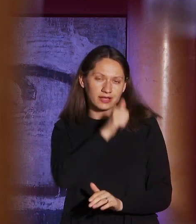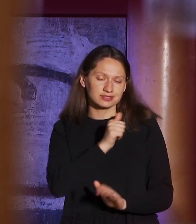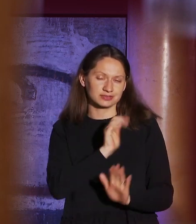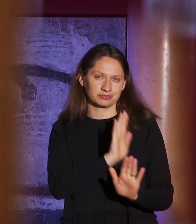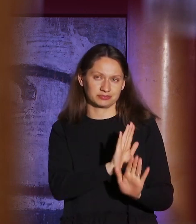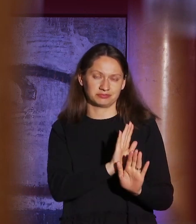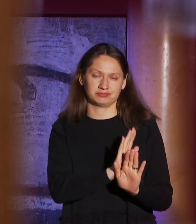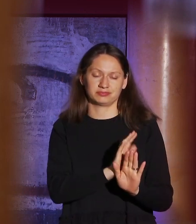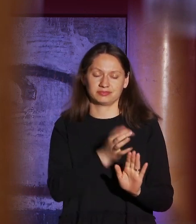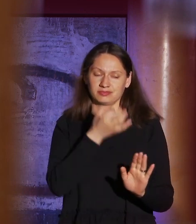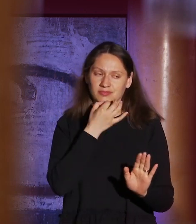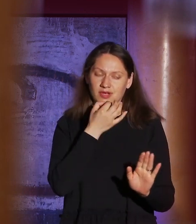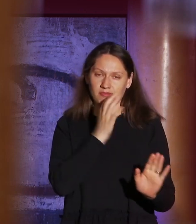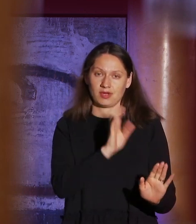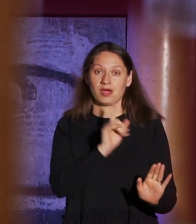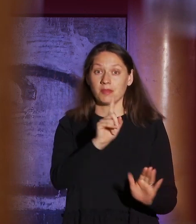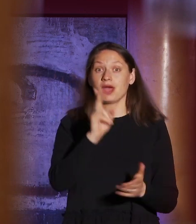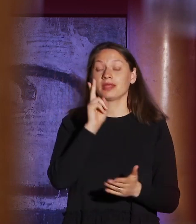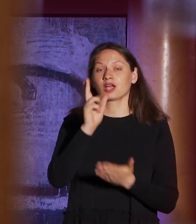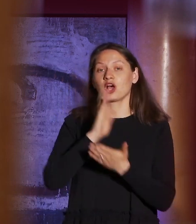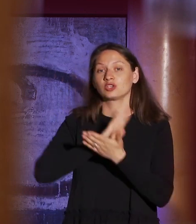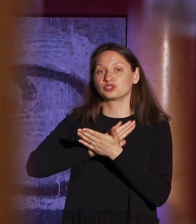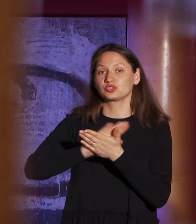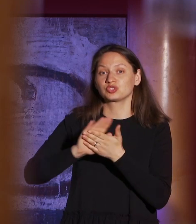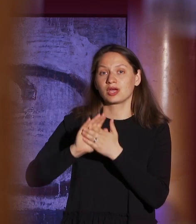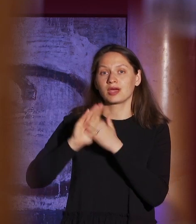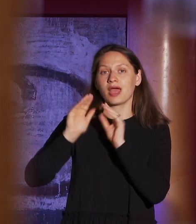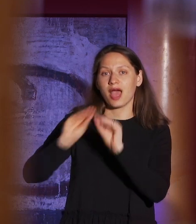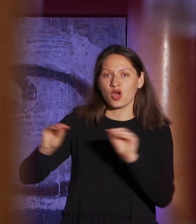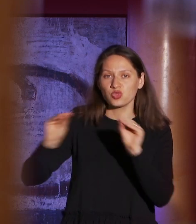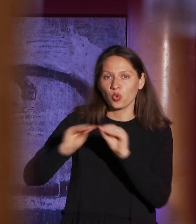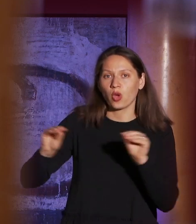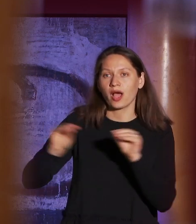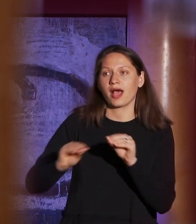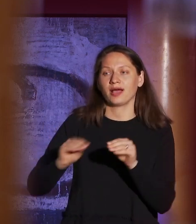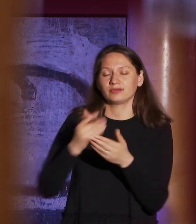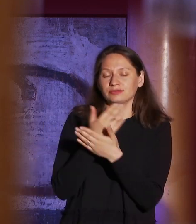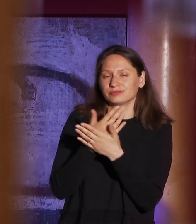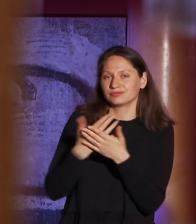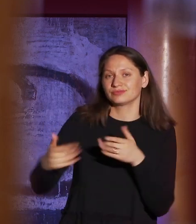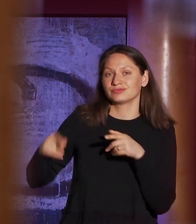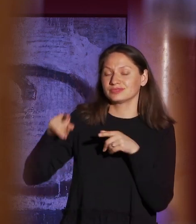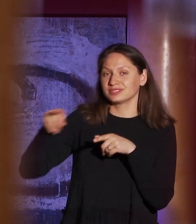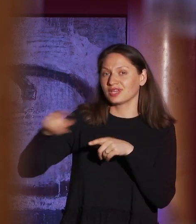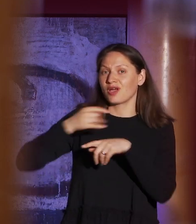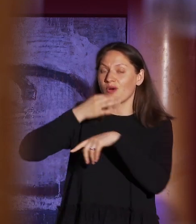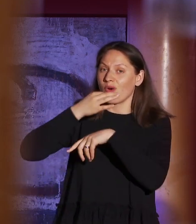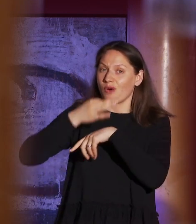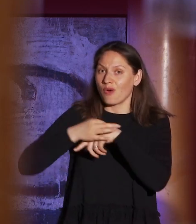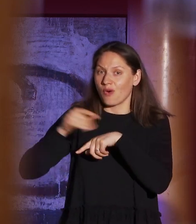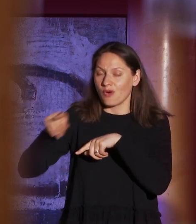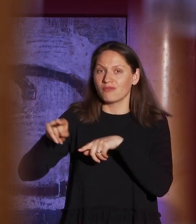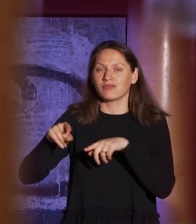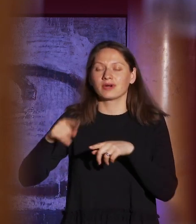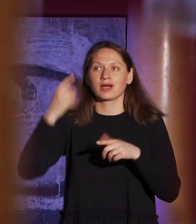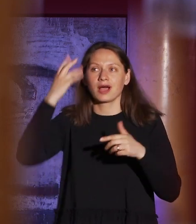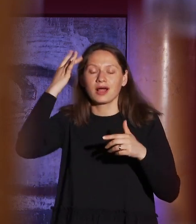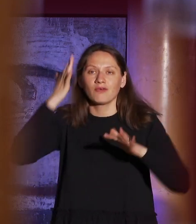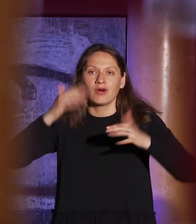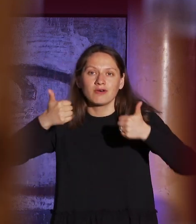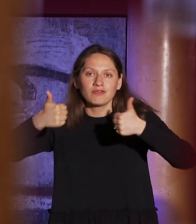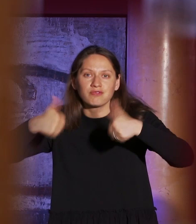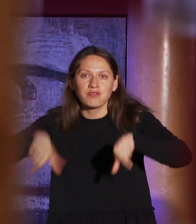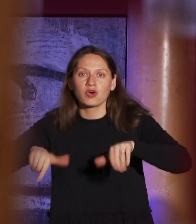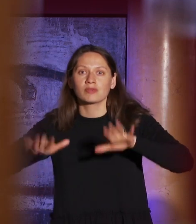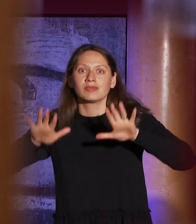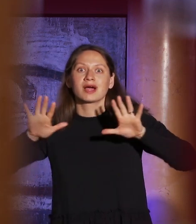jokių būdų. Bet edukatoriai, jie turi galvoti, turi ieškoti būdų, priemonių. Ir